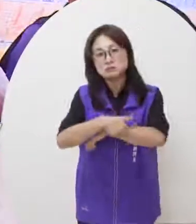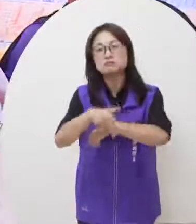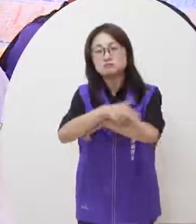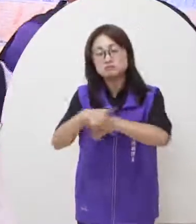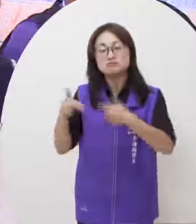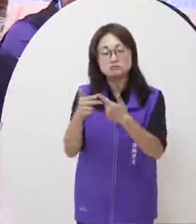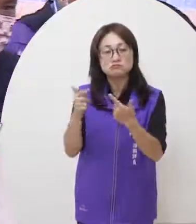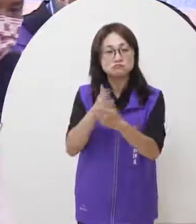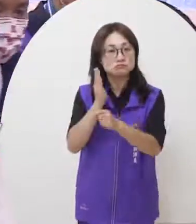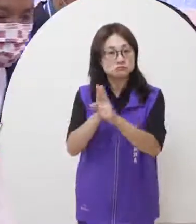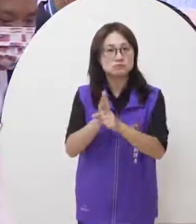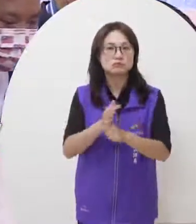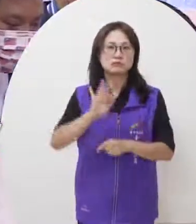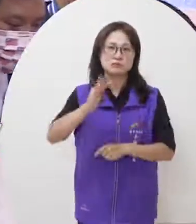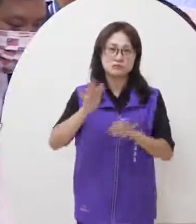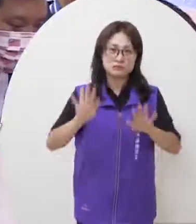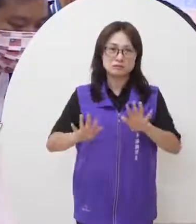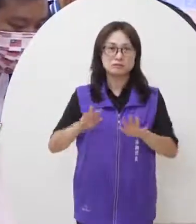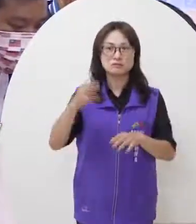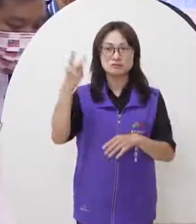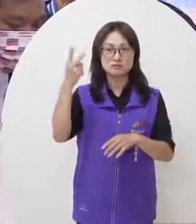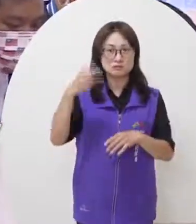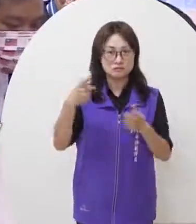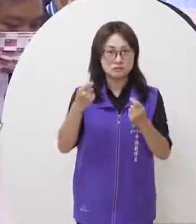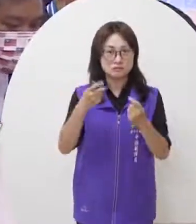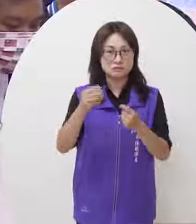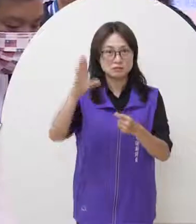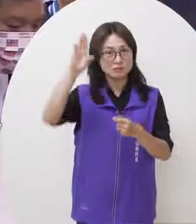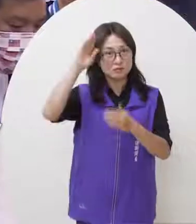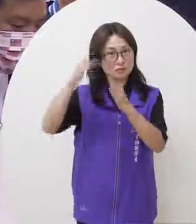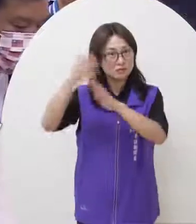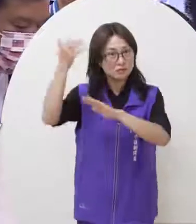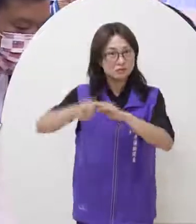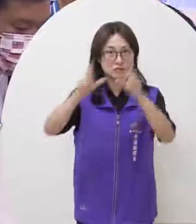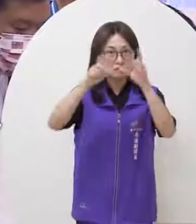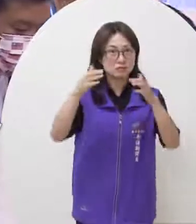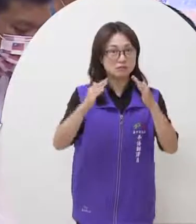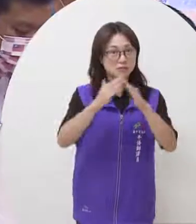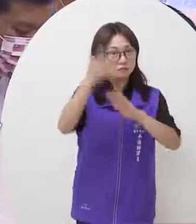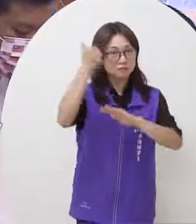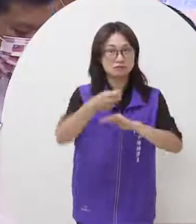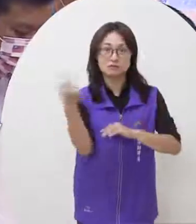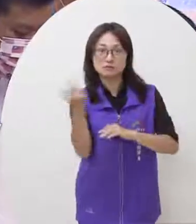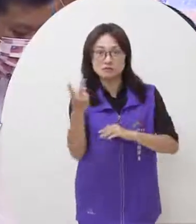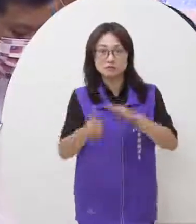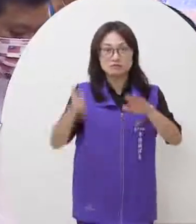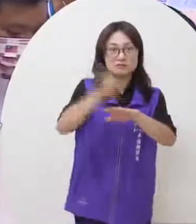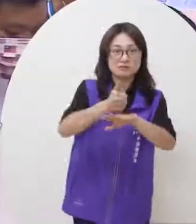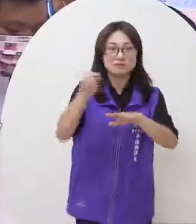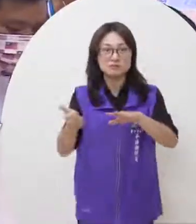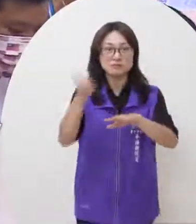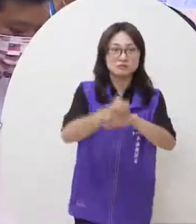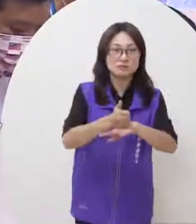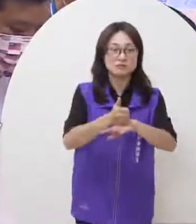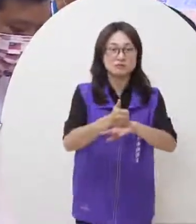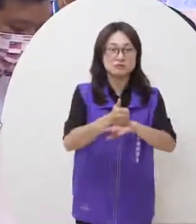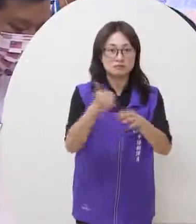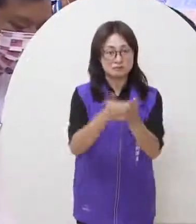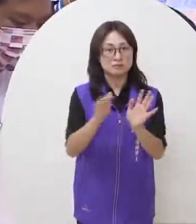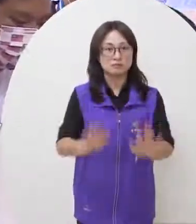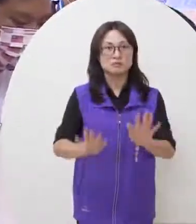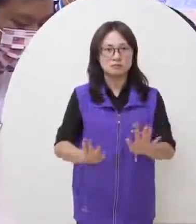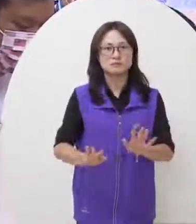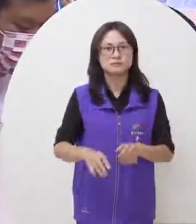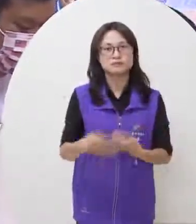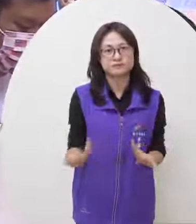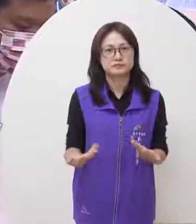经事隔了又两任的市长，现在拜托卢市长能够尽快帮我们来规划，不要让里办